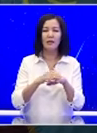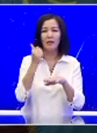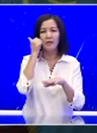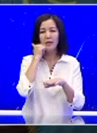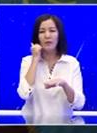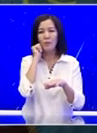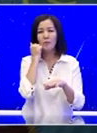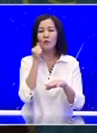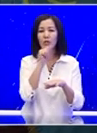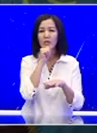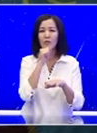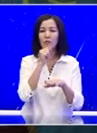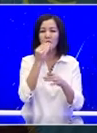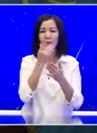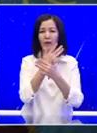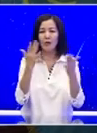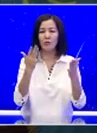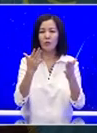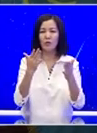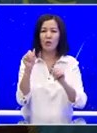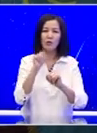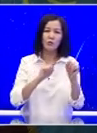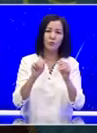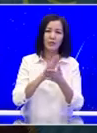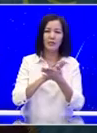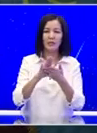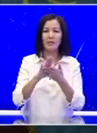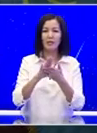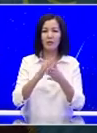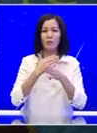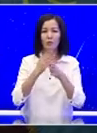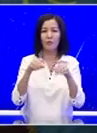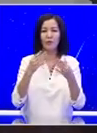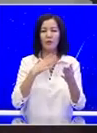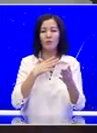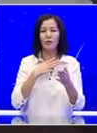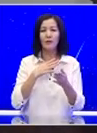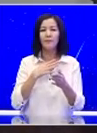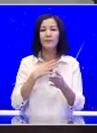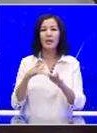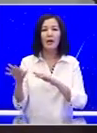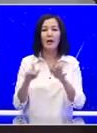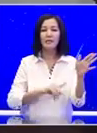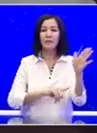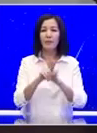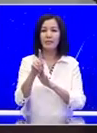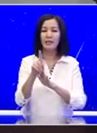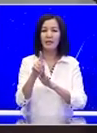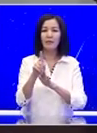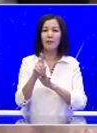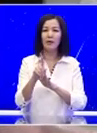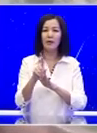қарттарымызға материалдық азық-түлік көмек, санитарлық заттар ретінде көмектер көрсетілуде. Аталған акция басталғаннан бері